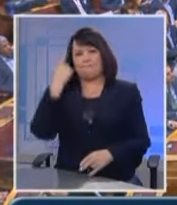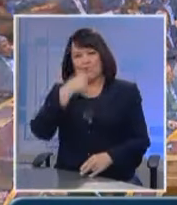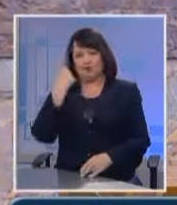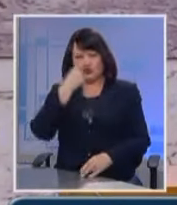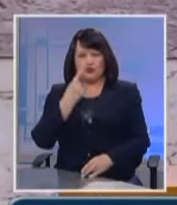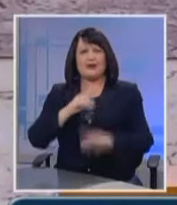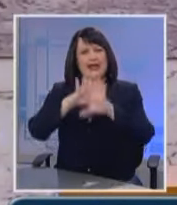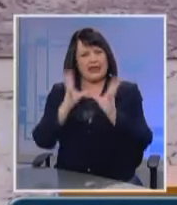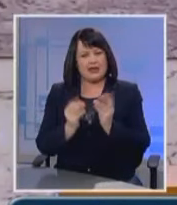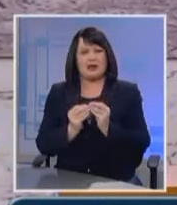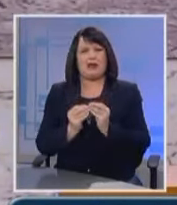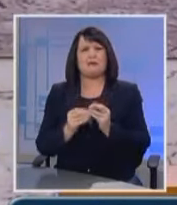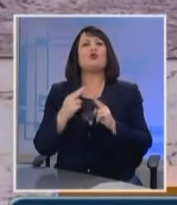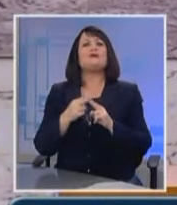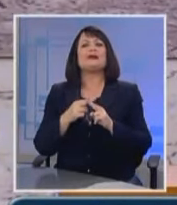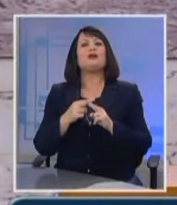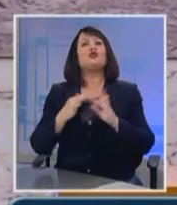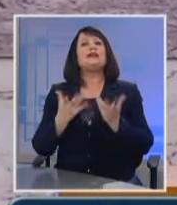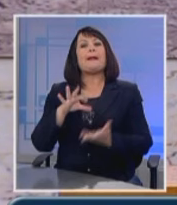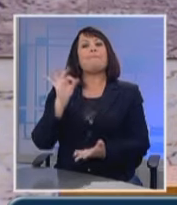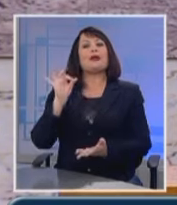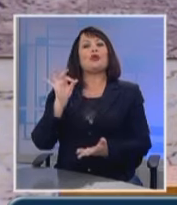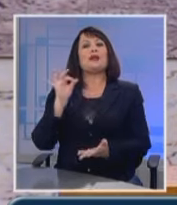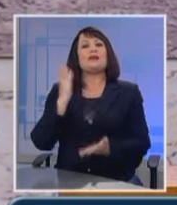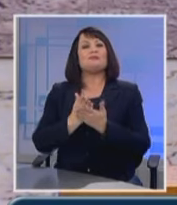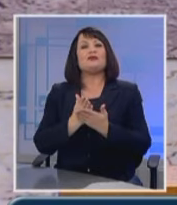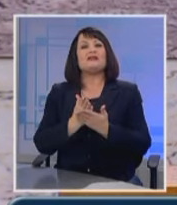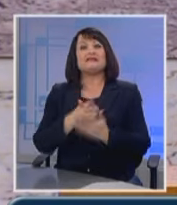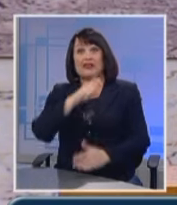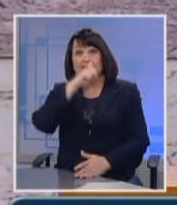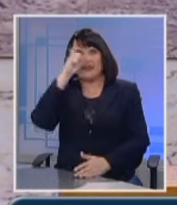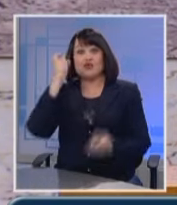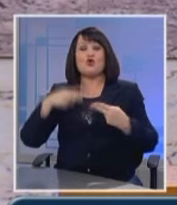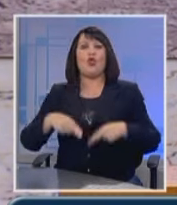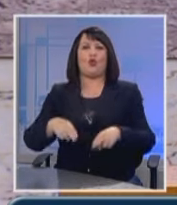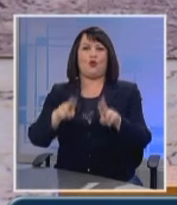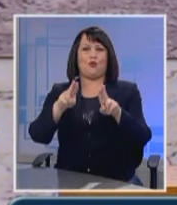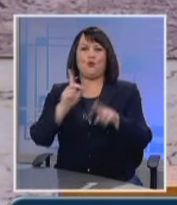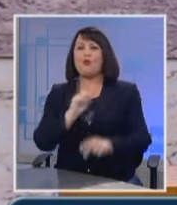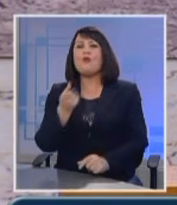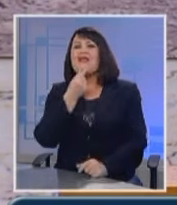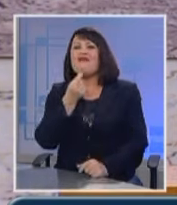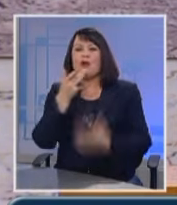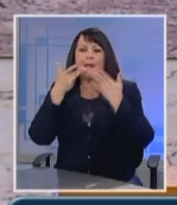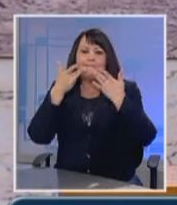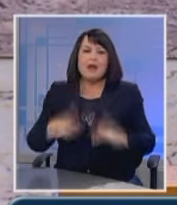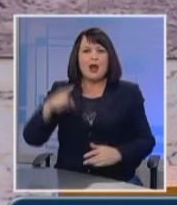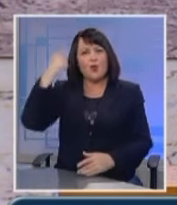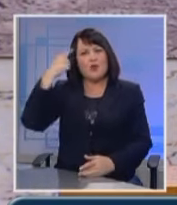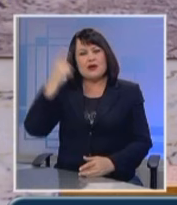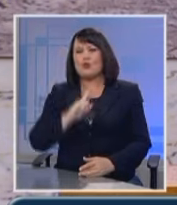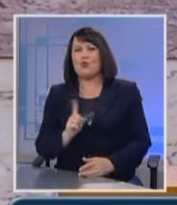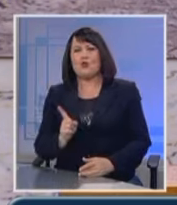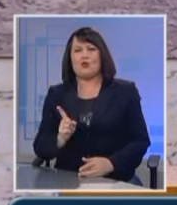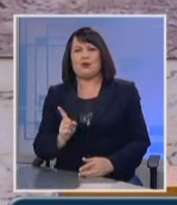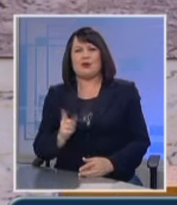και συλλογικό το να επιλέγει κανείς τον δύσκολο δρόμο. Το να μην παρετείται από τα όνειρά του, να